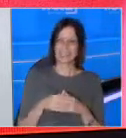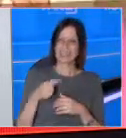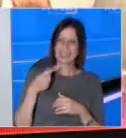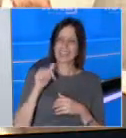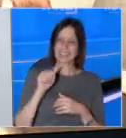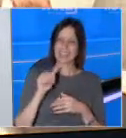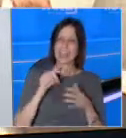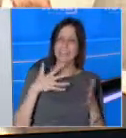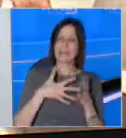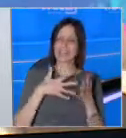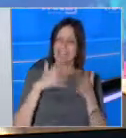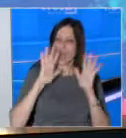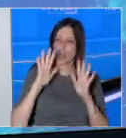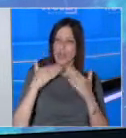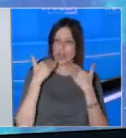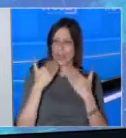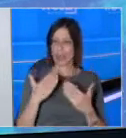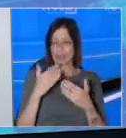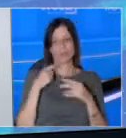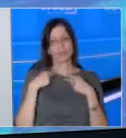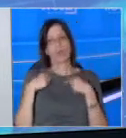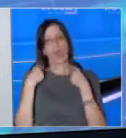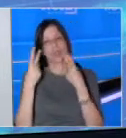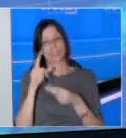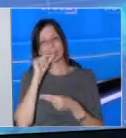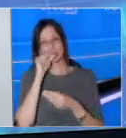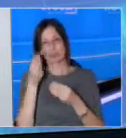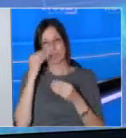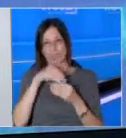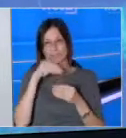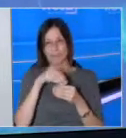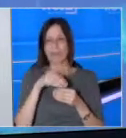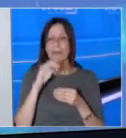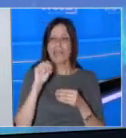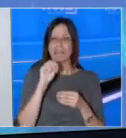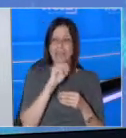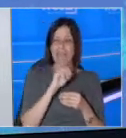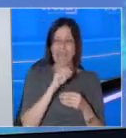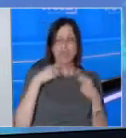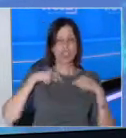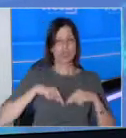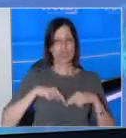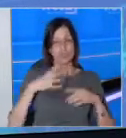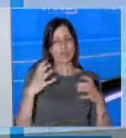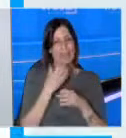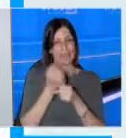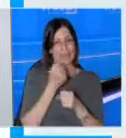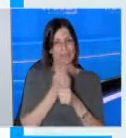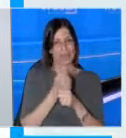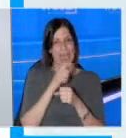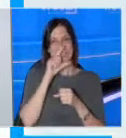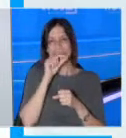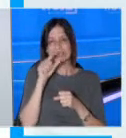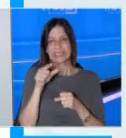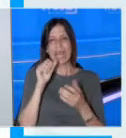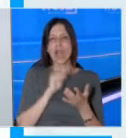רבה. ביי. חוזרים לציוצים נוספים. מרב מיכאל, יושבת ראש מפלגת העבודה, צייצה היום: